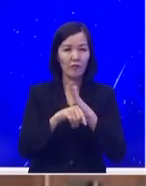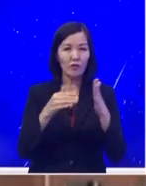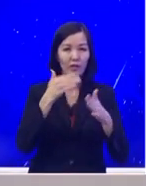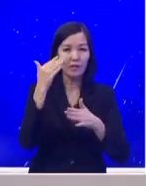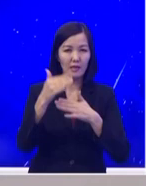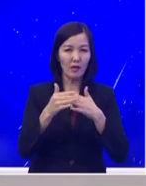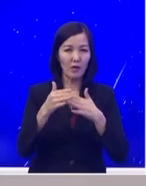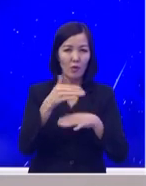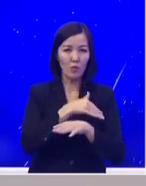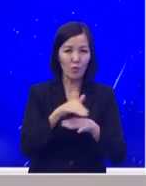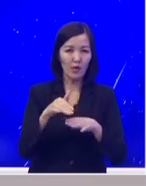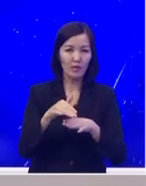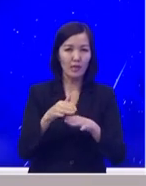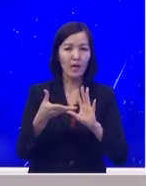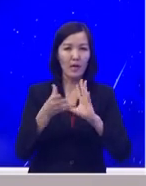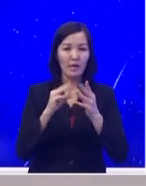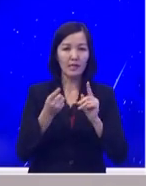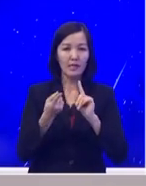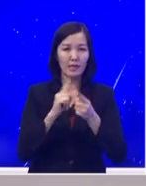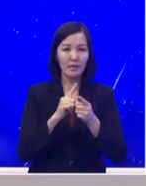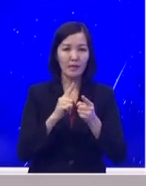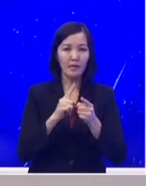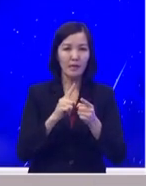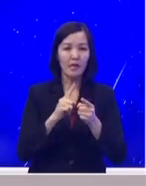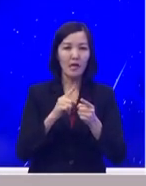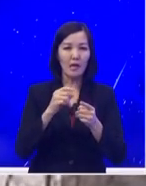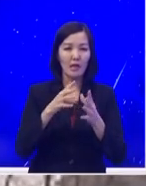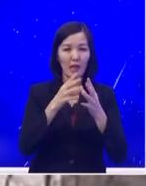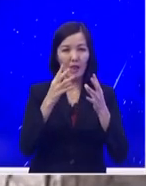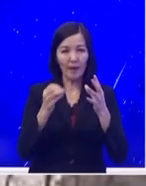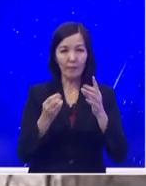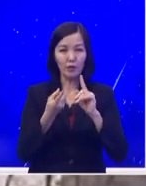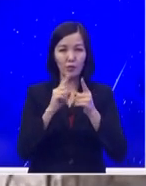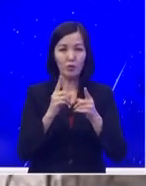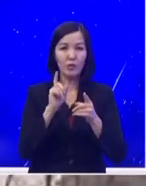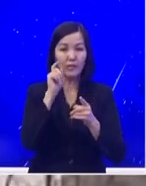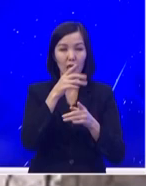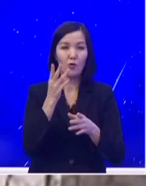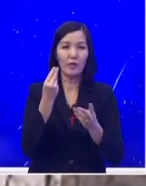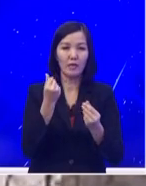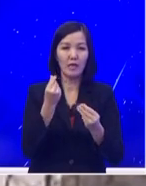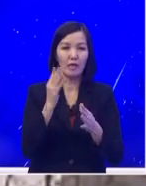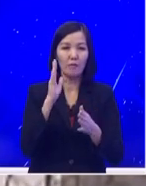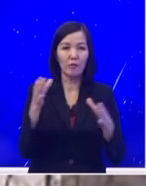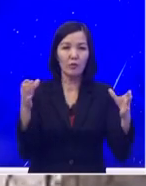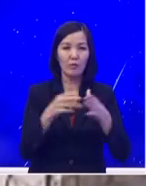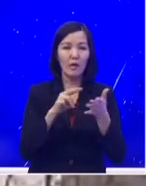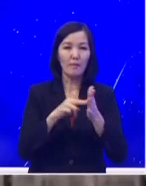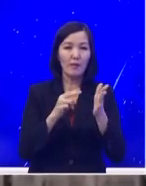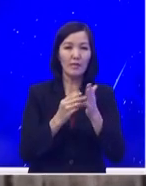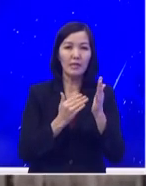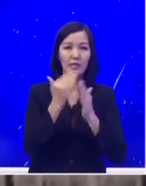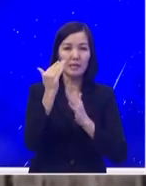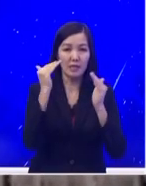улице. По словам разработчиков, замена обычных ламп на светодиодные поможет сэкономить деньги. В будущем компания планирует достичь